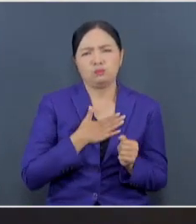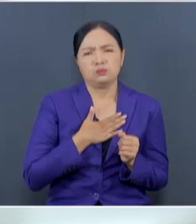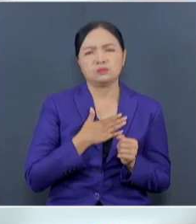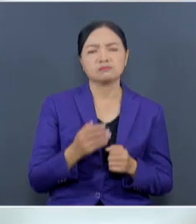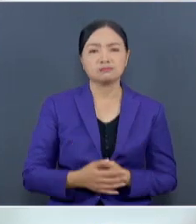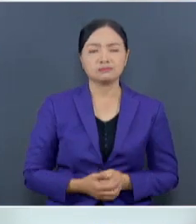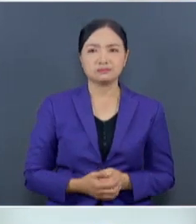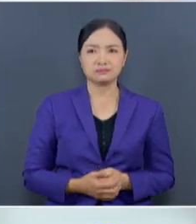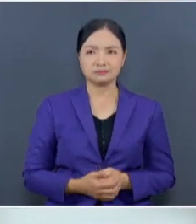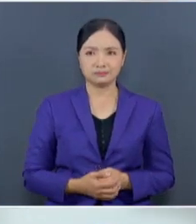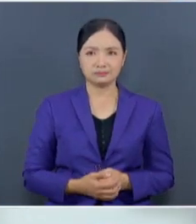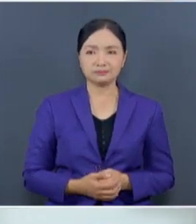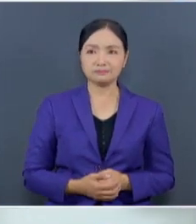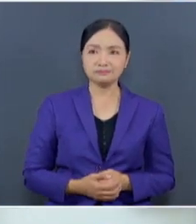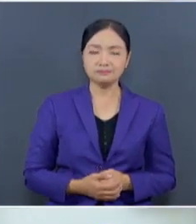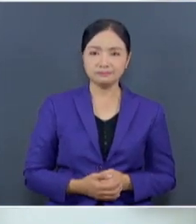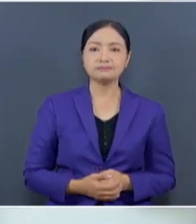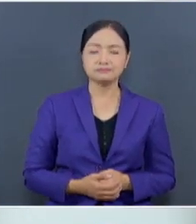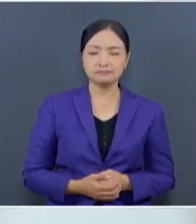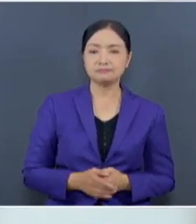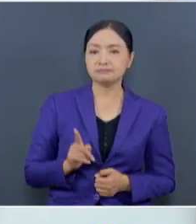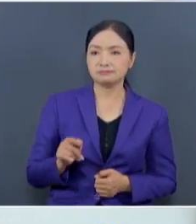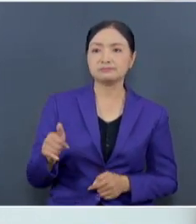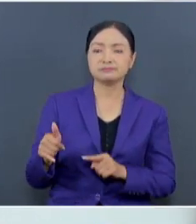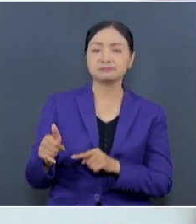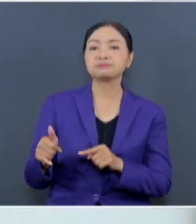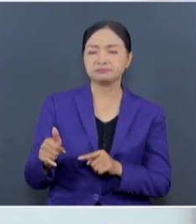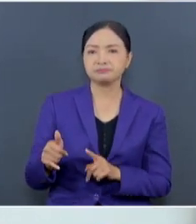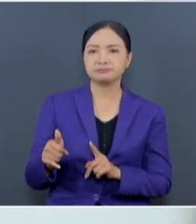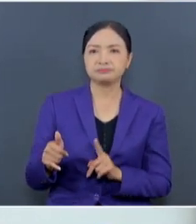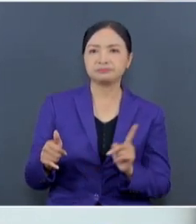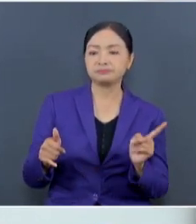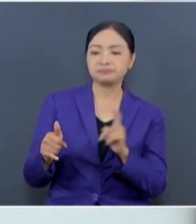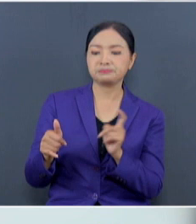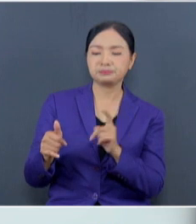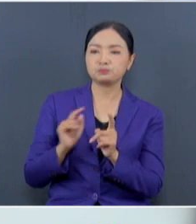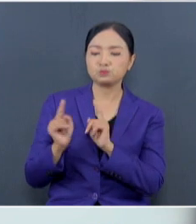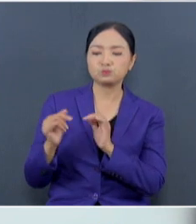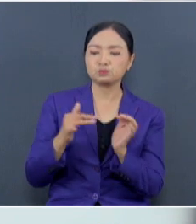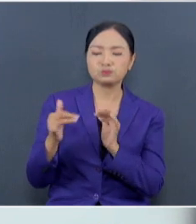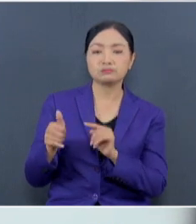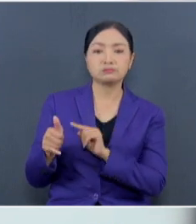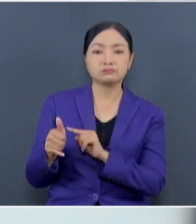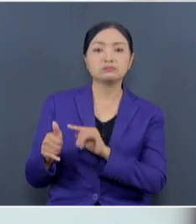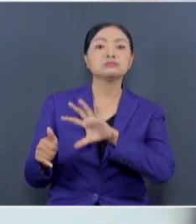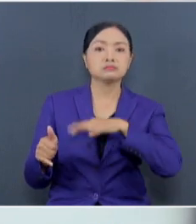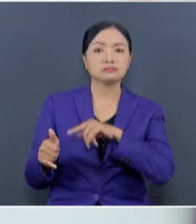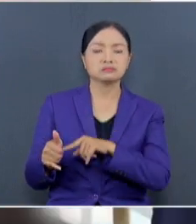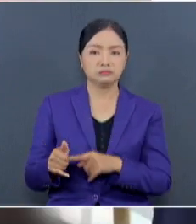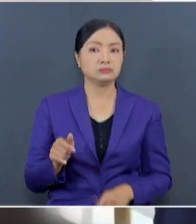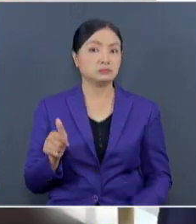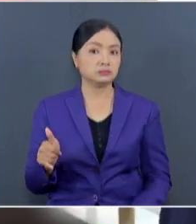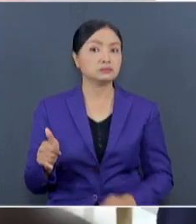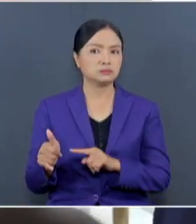เนี่ยฮะลูกหนี้รายนี้อย่างที่นักข่าวมโนทนินายของเราเนี่ยนะฮะน้องม็อบเนี่ยไปคุยมาเนี่ยปรากฏว่าคุณผู้ชมฮะเธอค